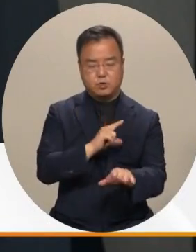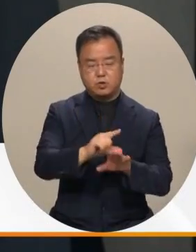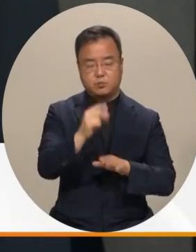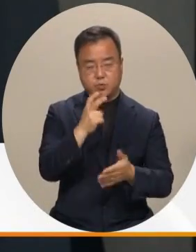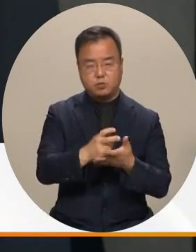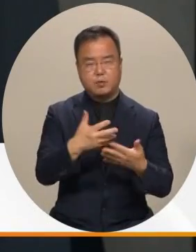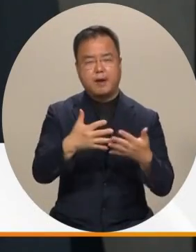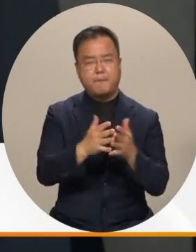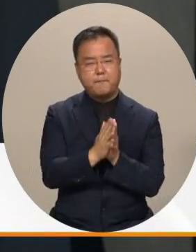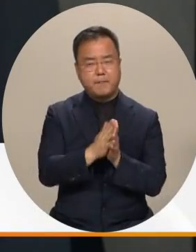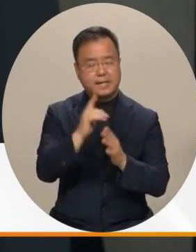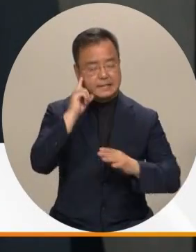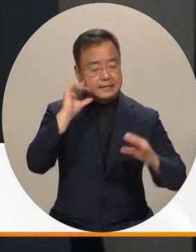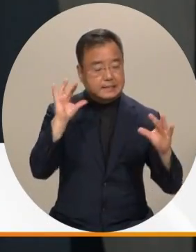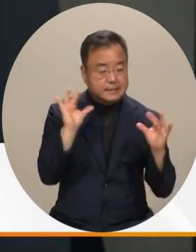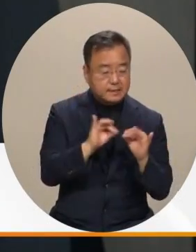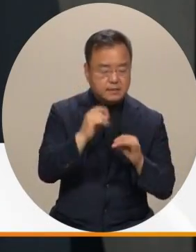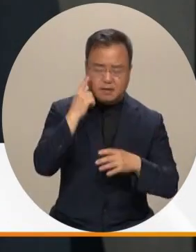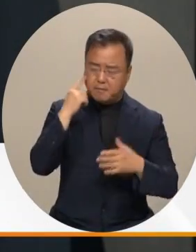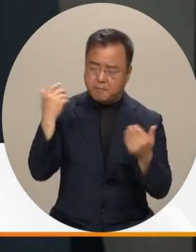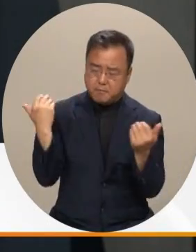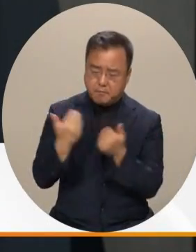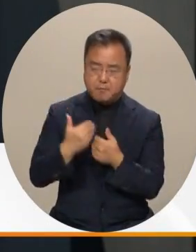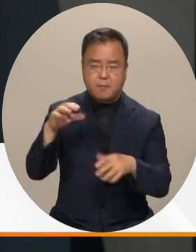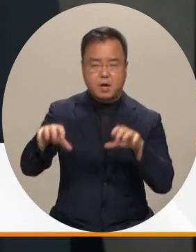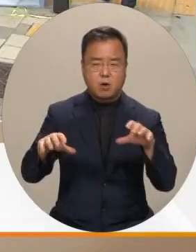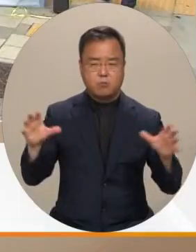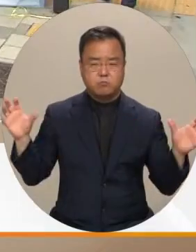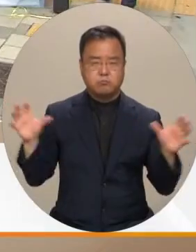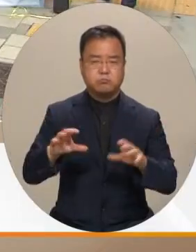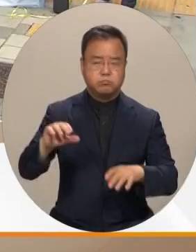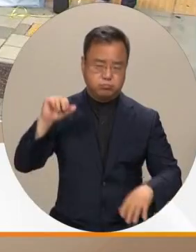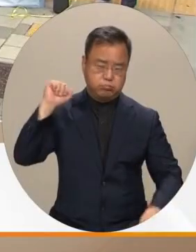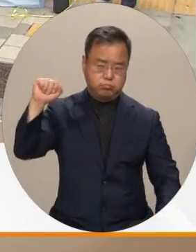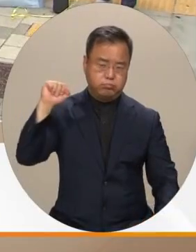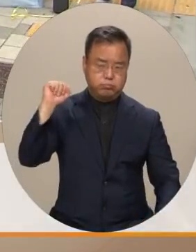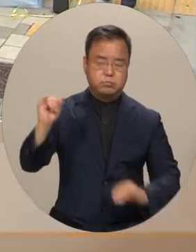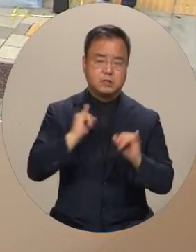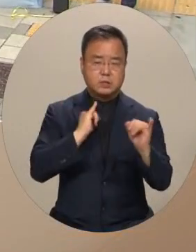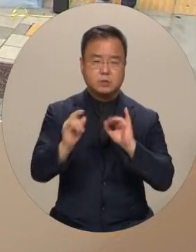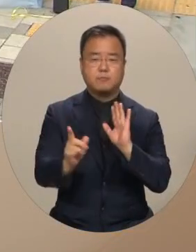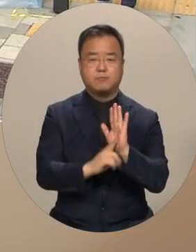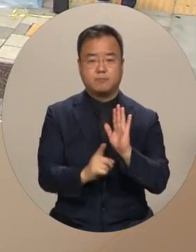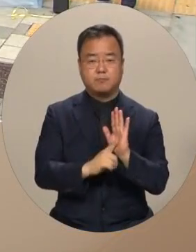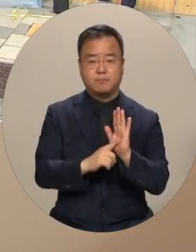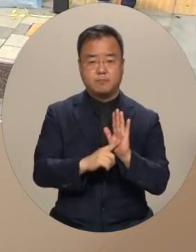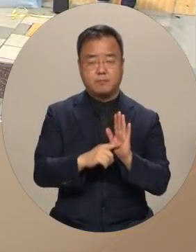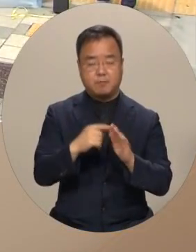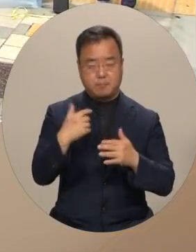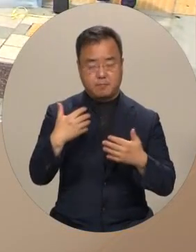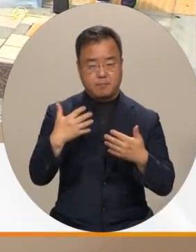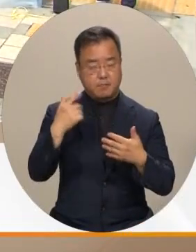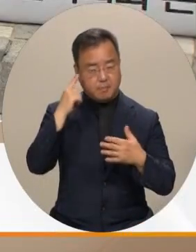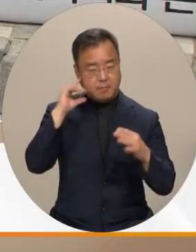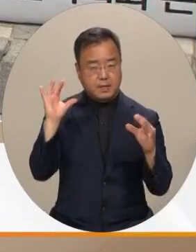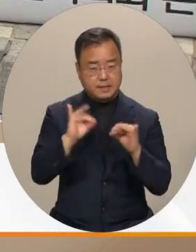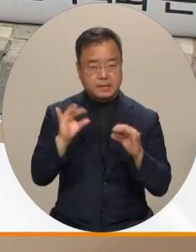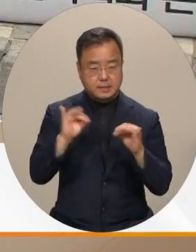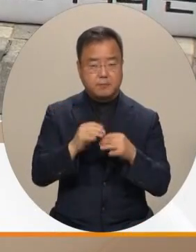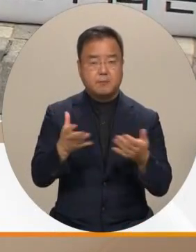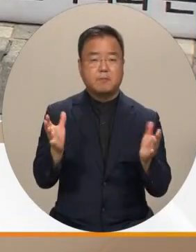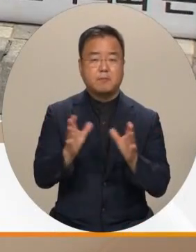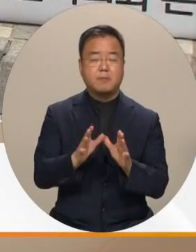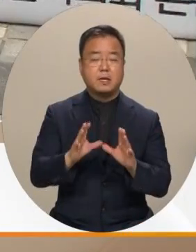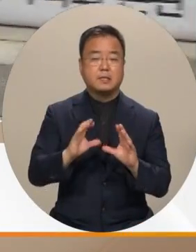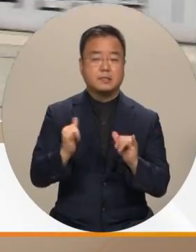단체와 또 반대하는 단체들이 각각 기자 회견을 열었는데요이 폐지에 찬성하는 입장인 서울시 학생인권 조례 폐지